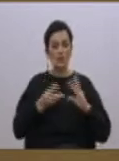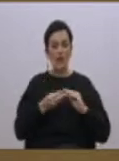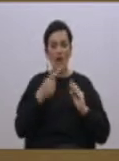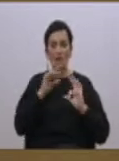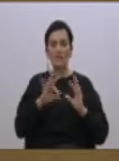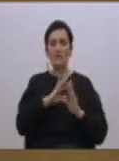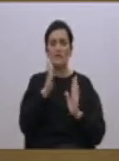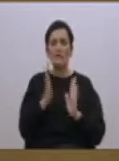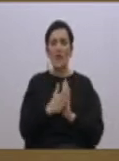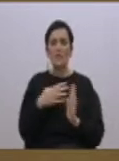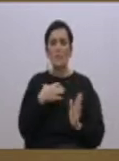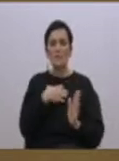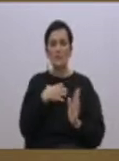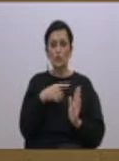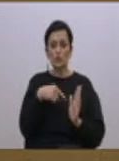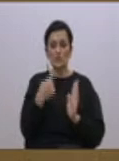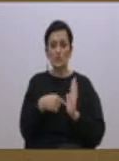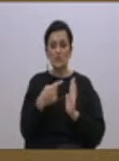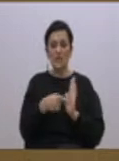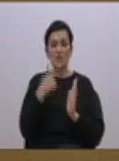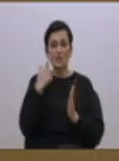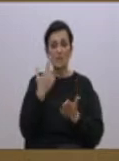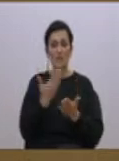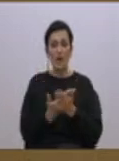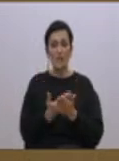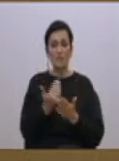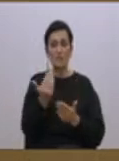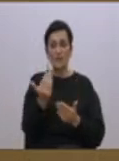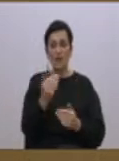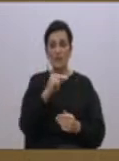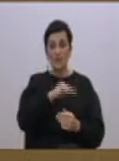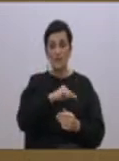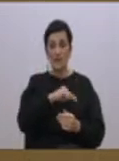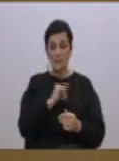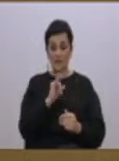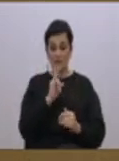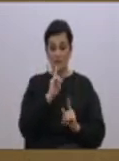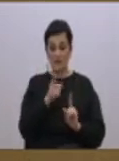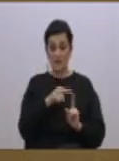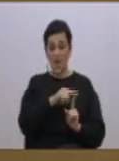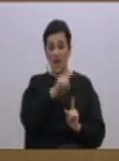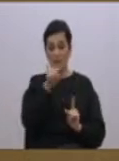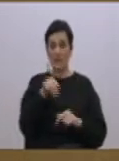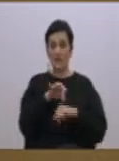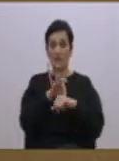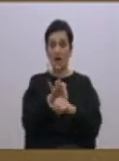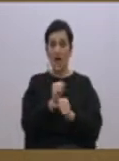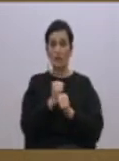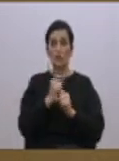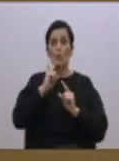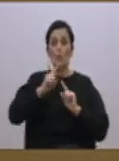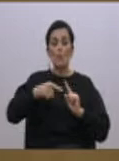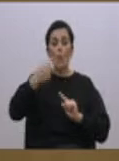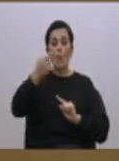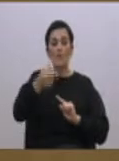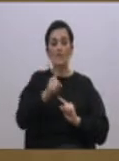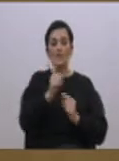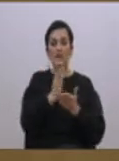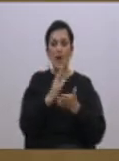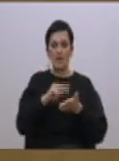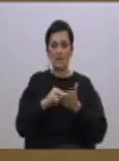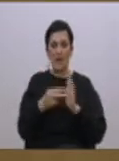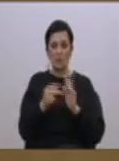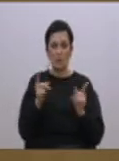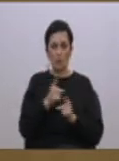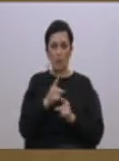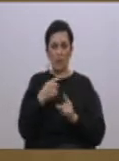qualaze mnishnelovani sakitkhebi, rats am tvalsazrisit tvkenma samsakhurma mindinare tsels gaatara da momaval tsels aseve aris dagegmili, isets moklet